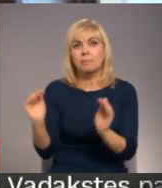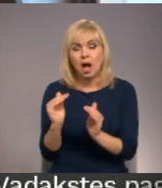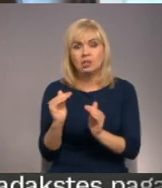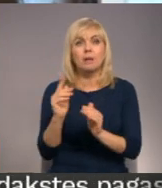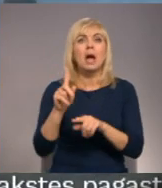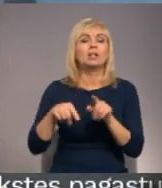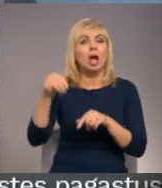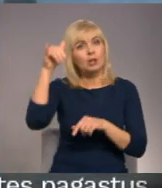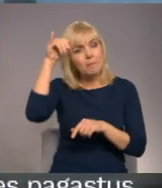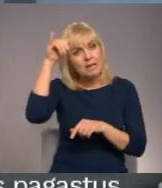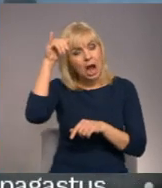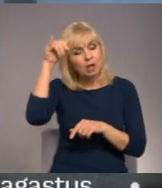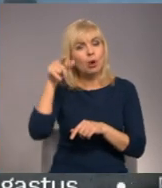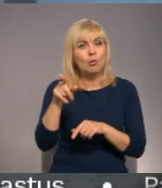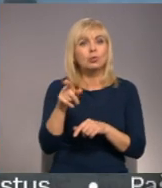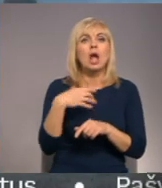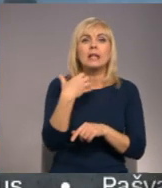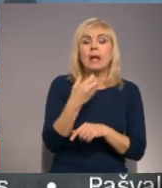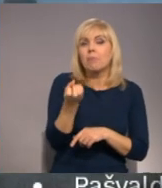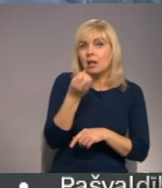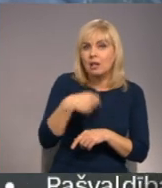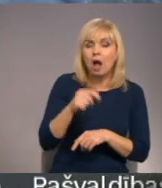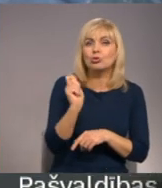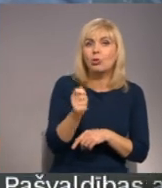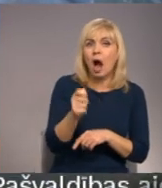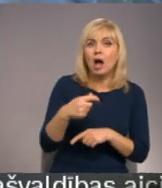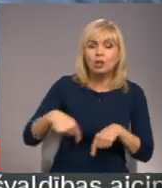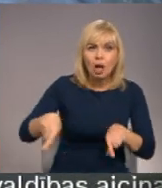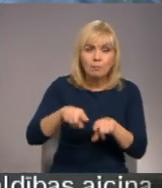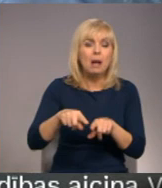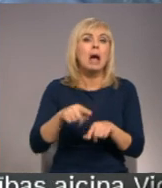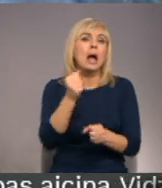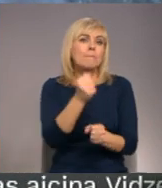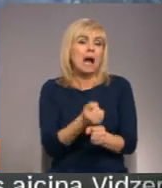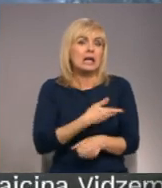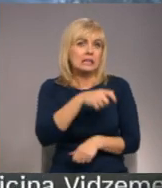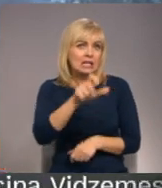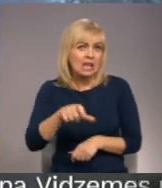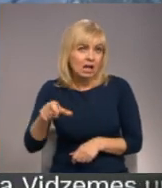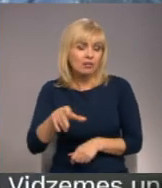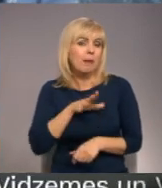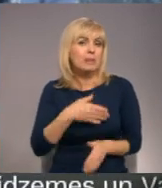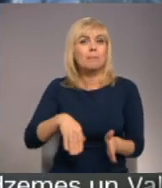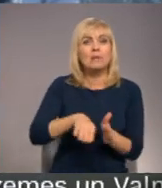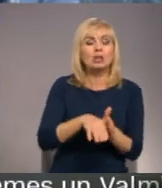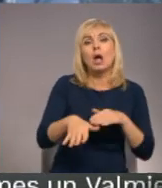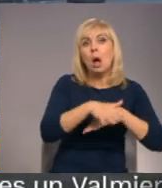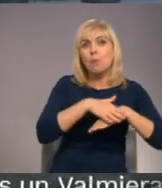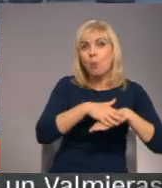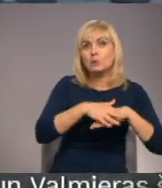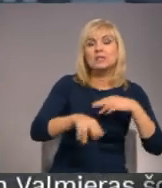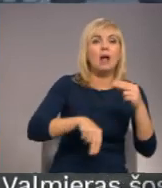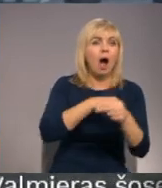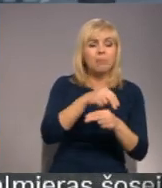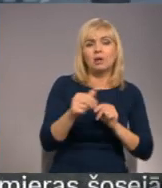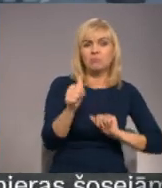piena gotiņām un tām nepieciešamo dārzu un ganībām. Vaboles pagasta iedzīvotāji līdz šim jau piedalījās publiskajā apspriešanā un